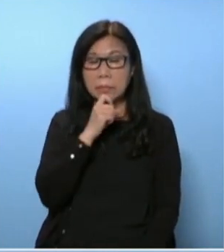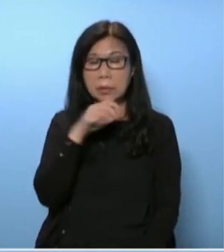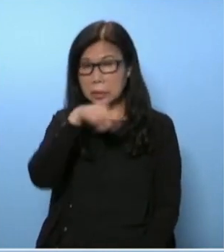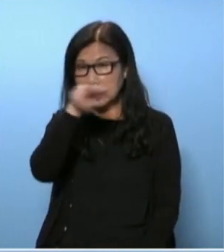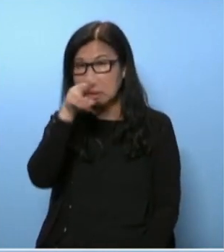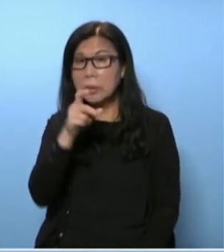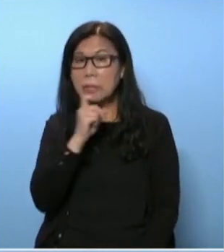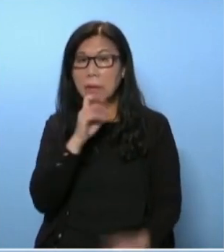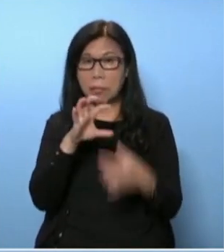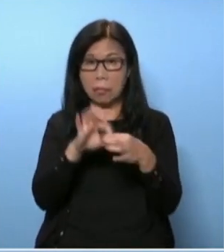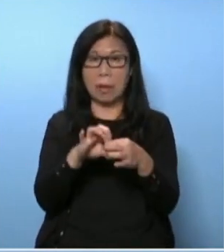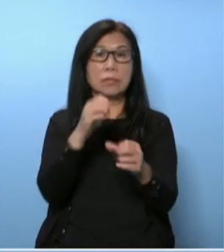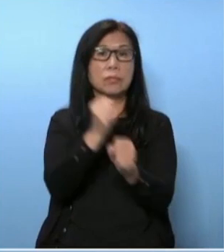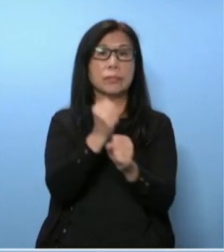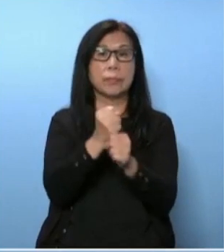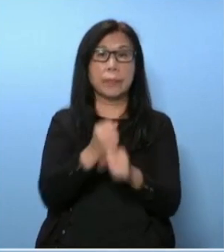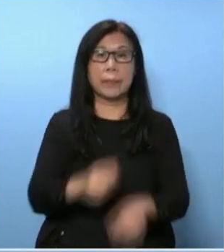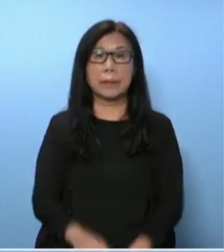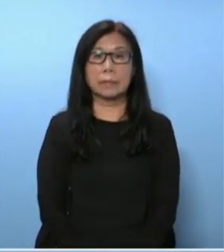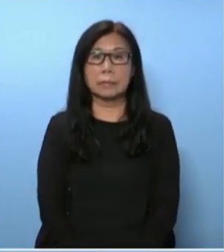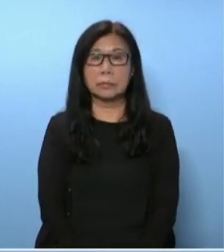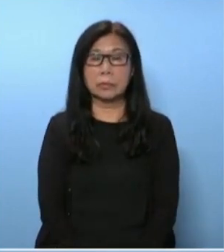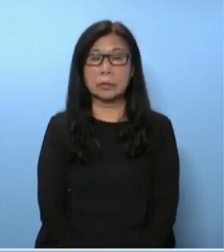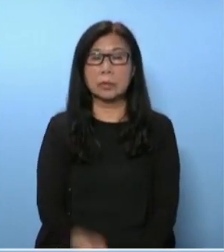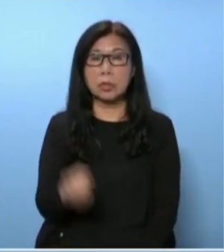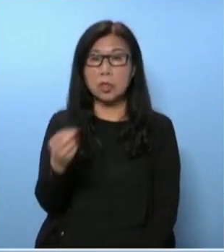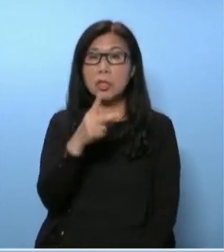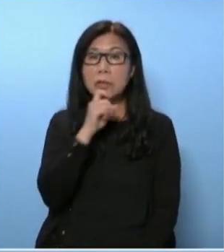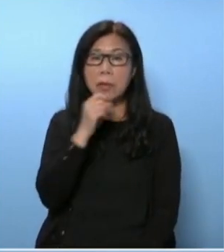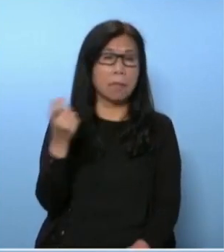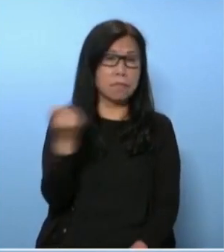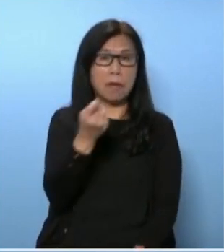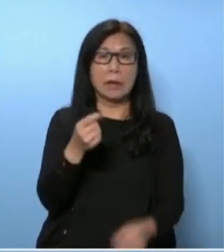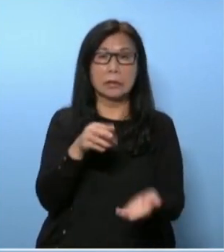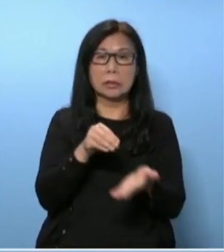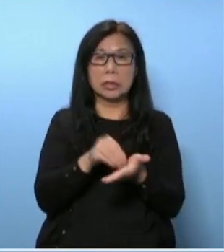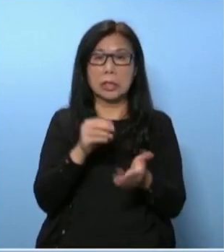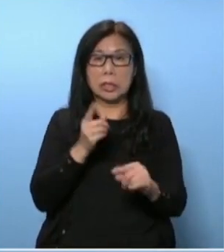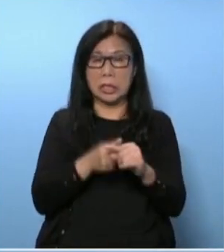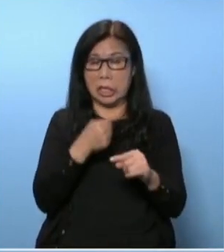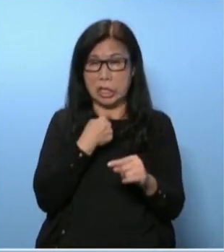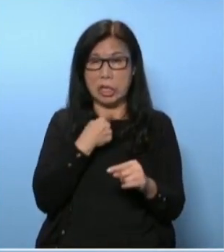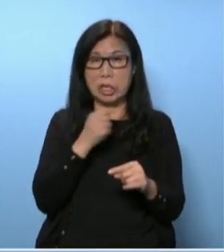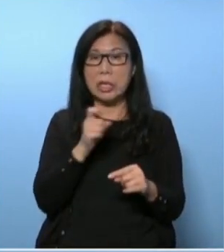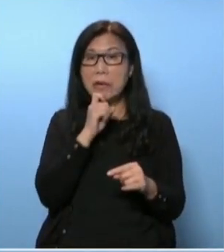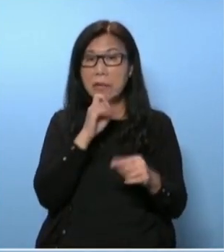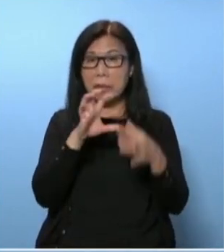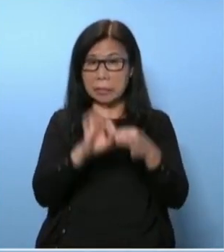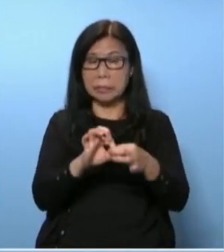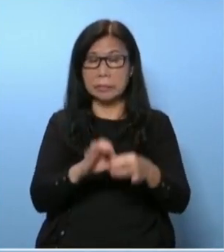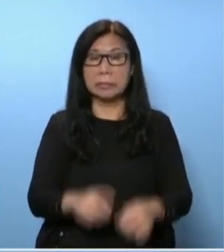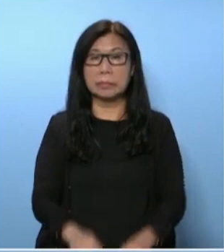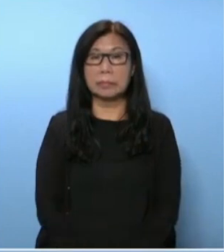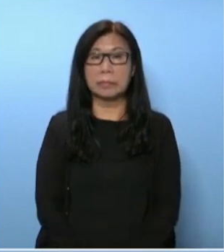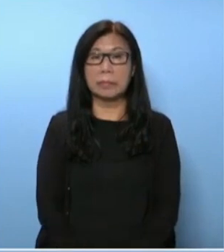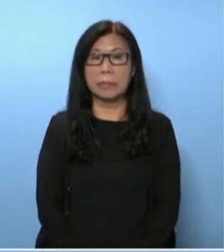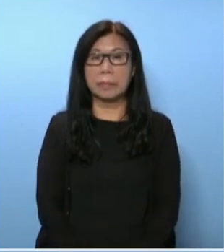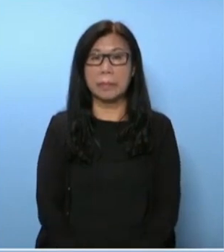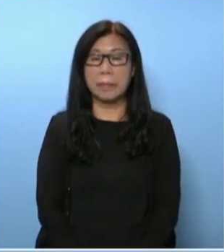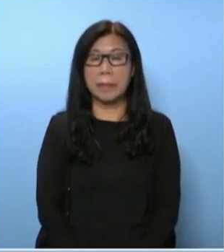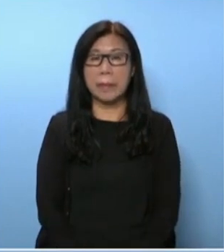查方面着手啦。另外咧，其實我哋咧亦都係會第一時間咧就要求呢啲嘅相關嘅呢啲嘅